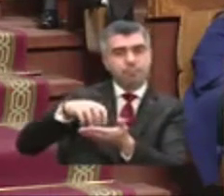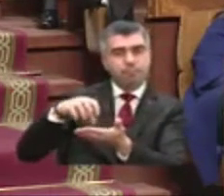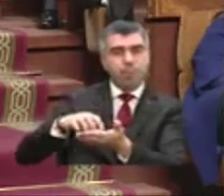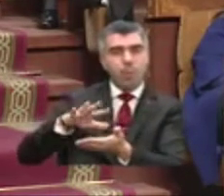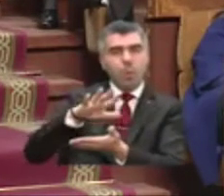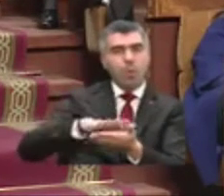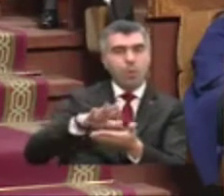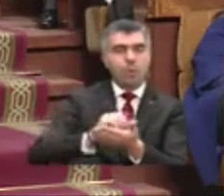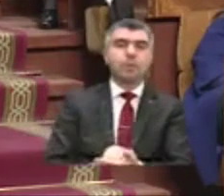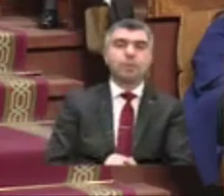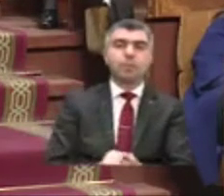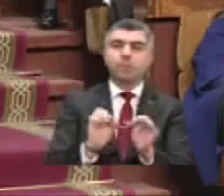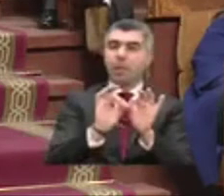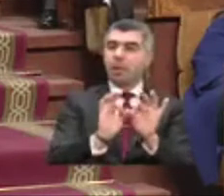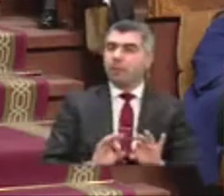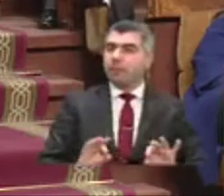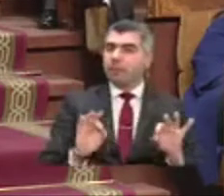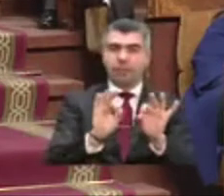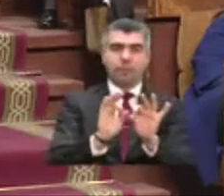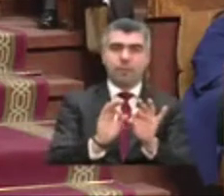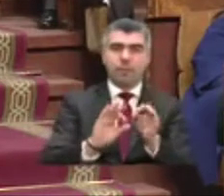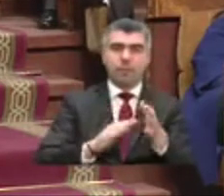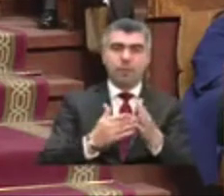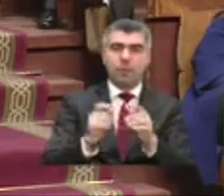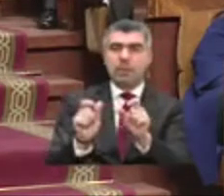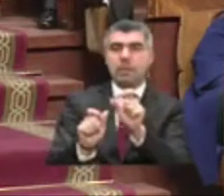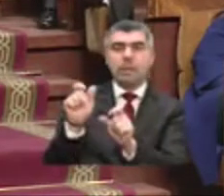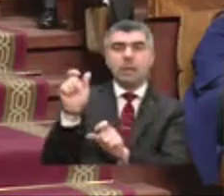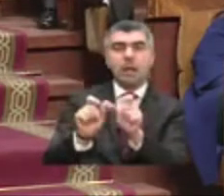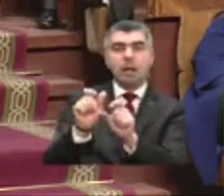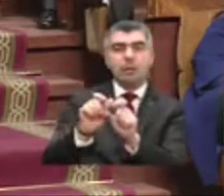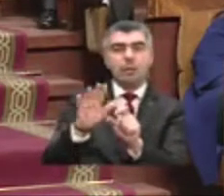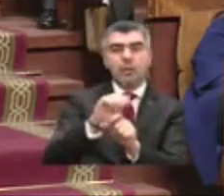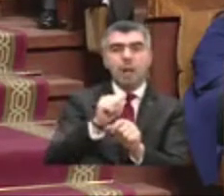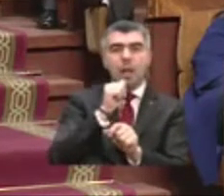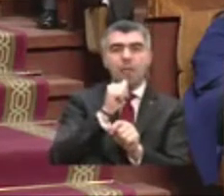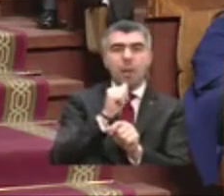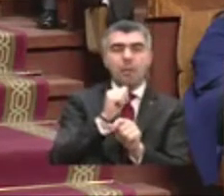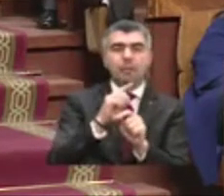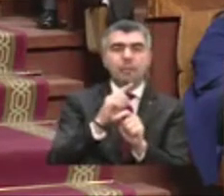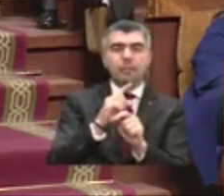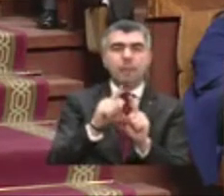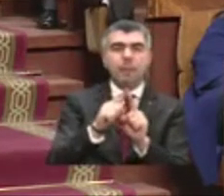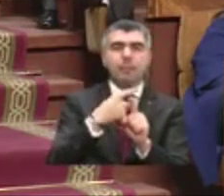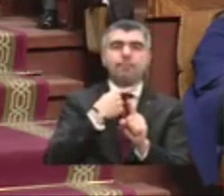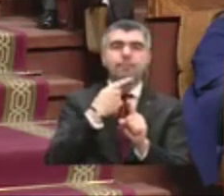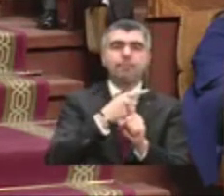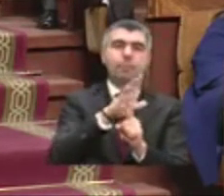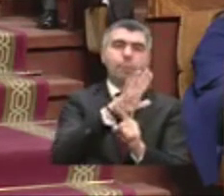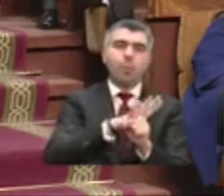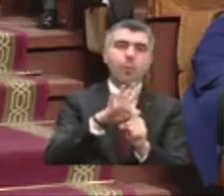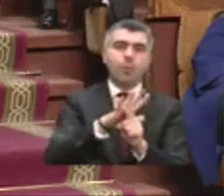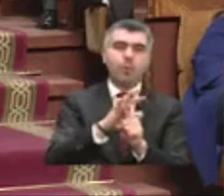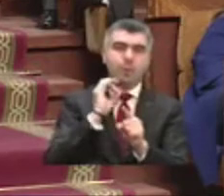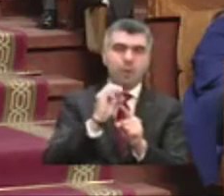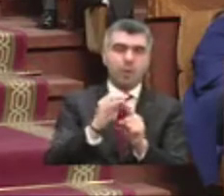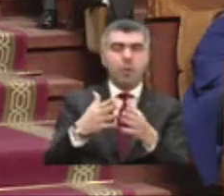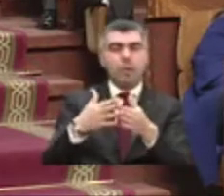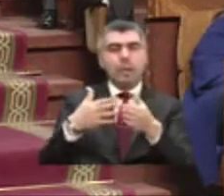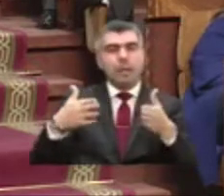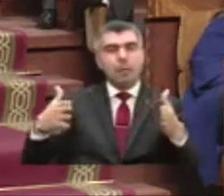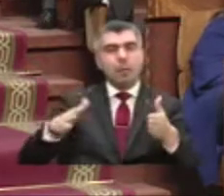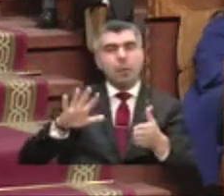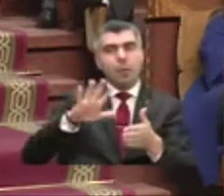لم يعد يتلائم مع احتياجات الإقليم حاليا نظرا لتزايد عدد السكان وقد اتساع النفوذ